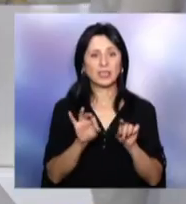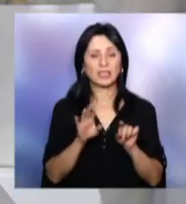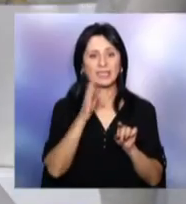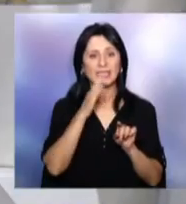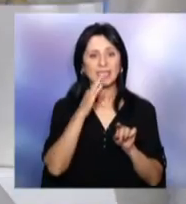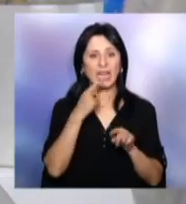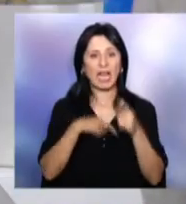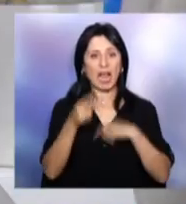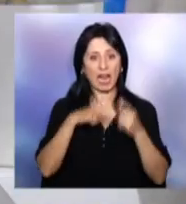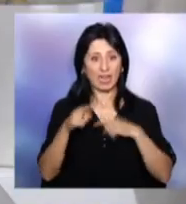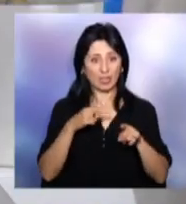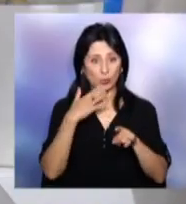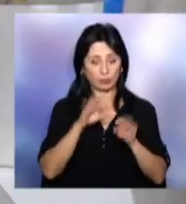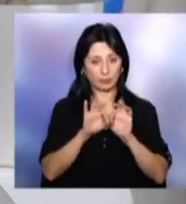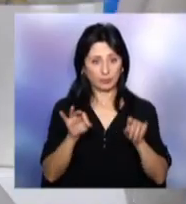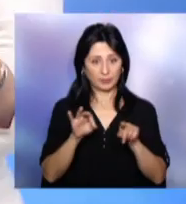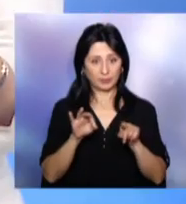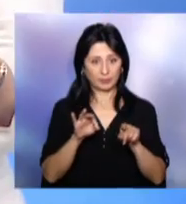წყლის, ელექტროლიტების და